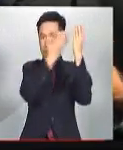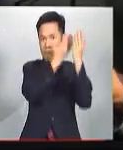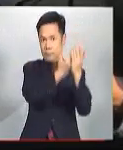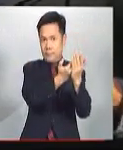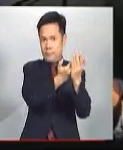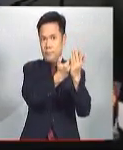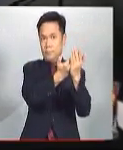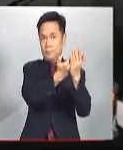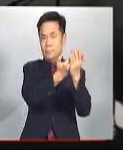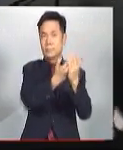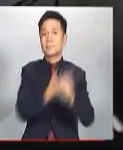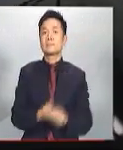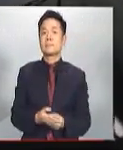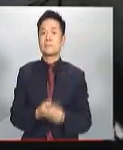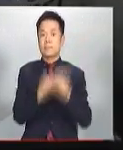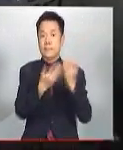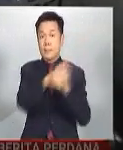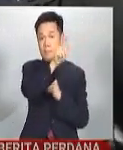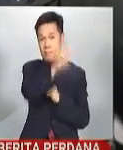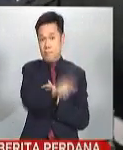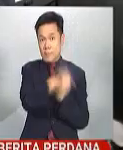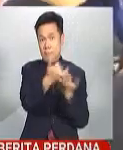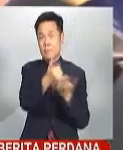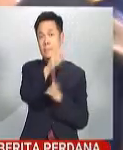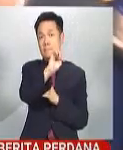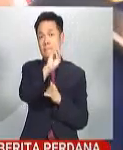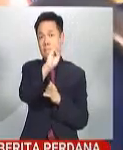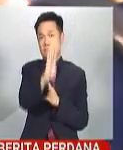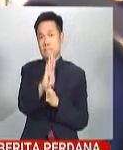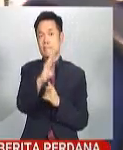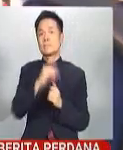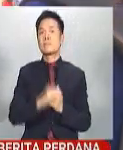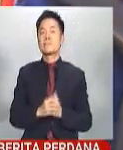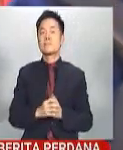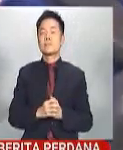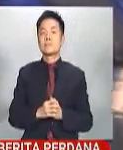beliau memilih waktu sebagai calon Menteri Besar.